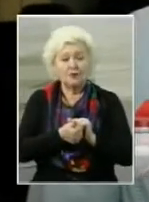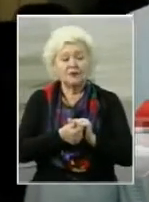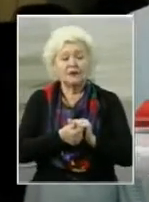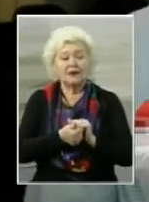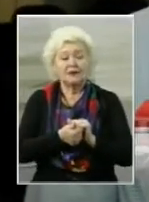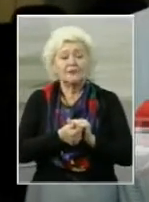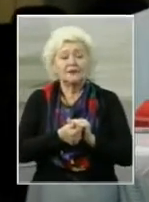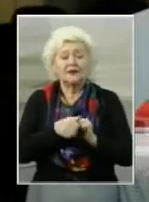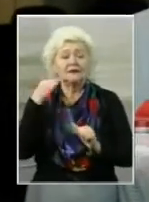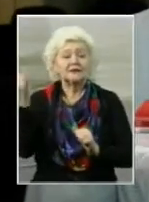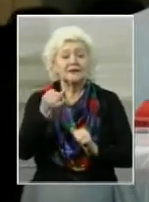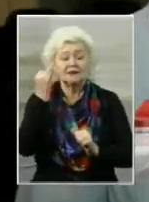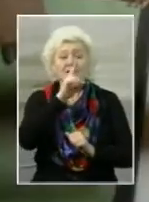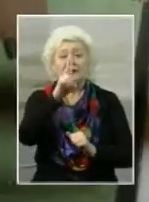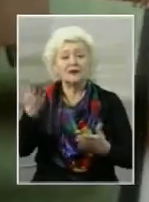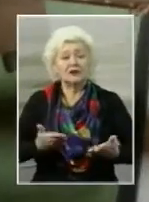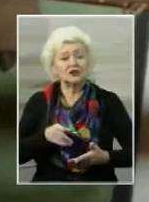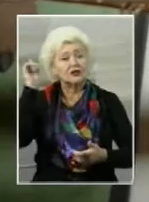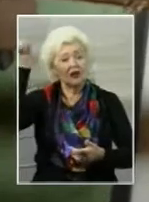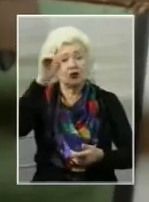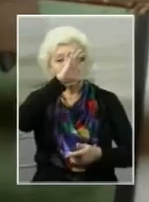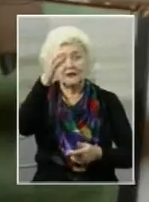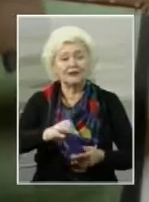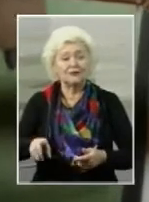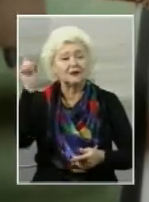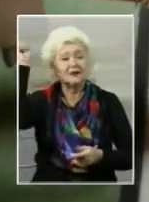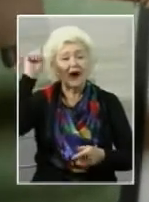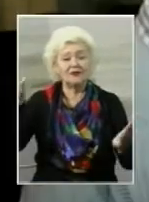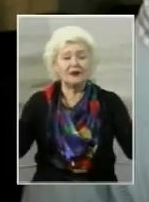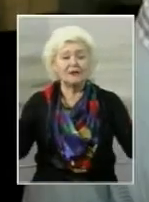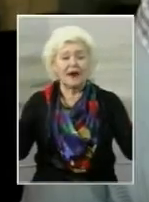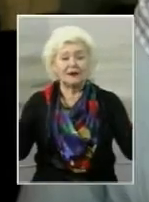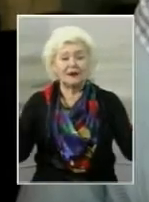Мене найбільше зацікавило, як жили колись мамонти, а ще різні давні птахи.